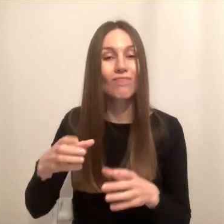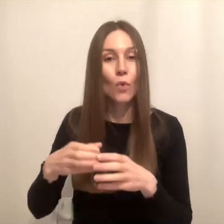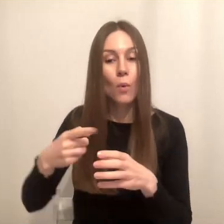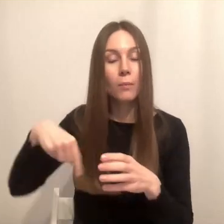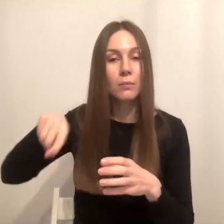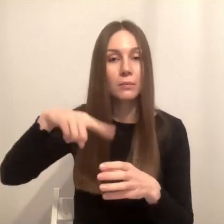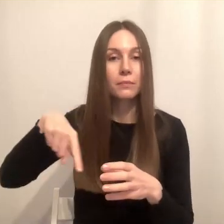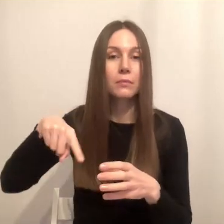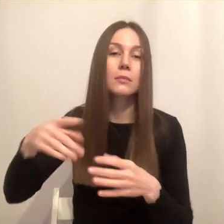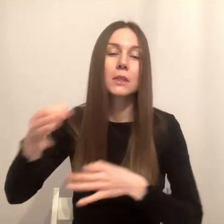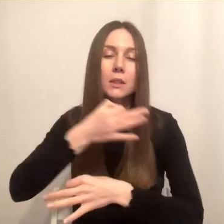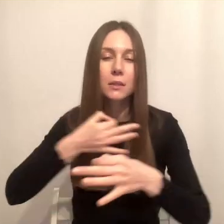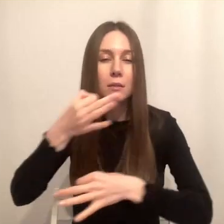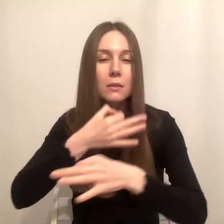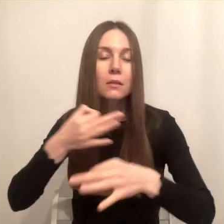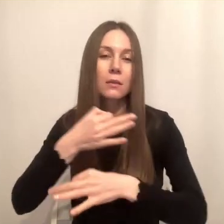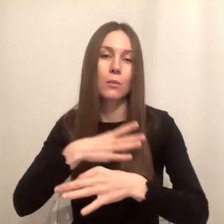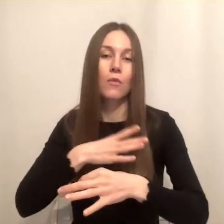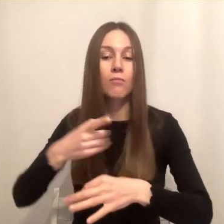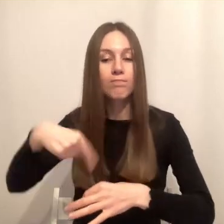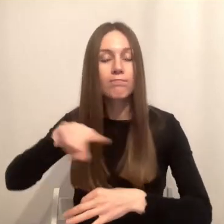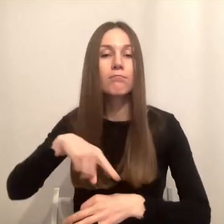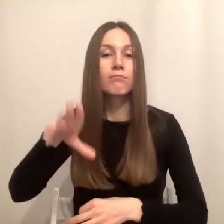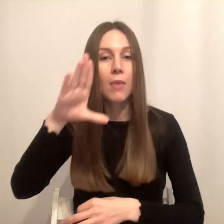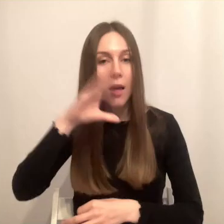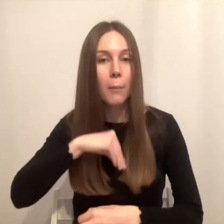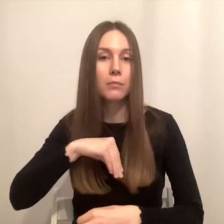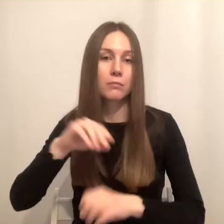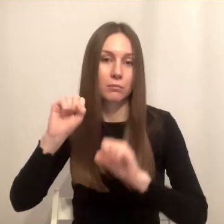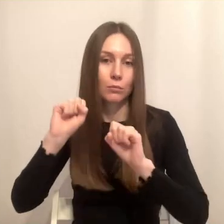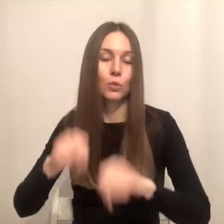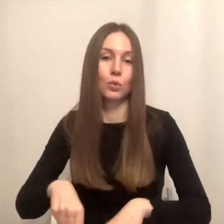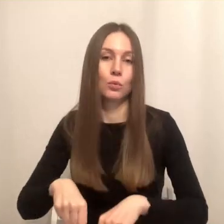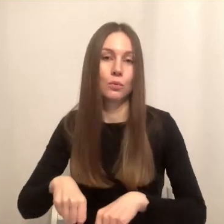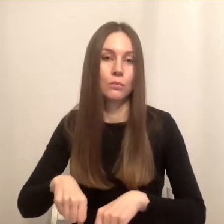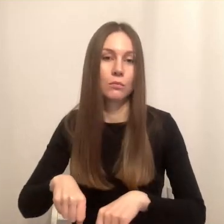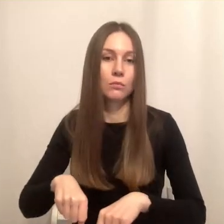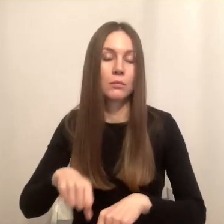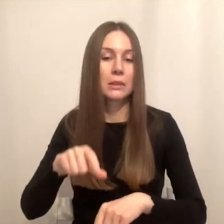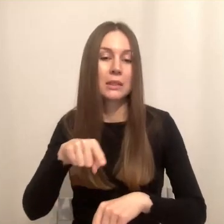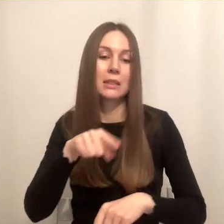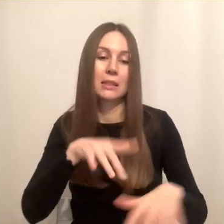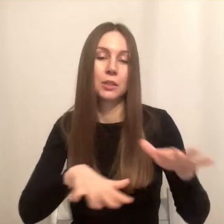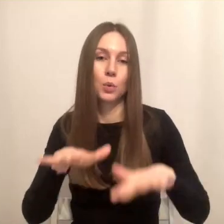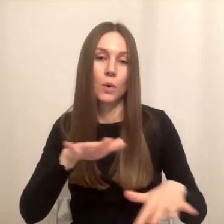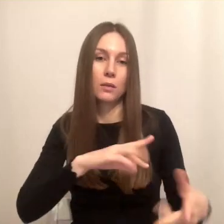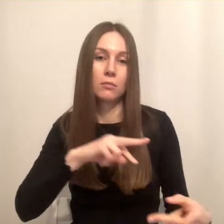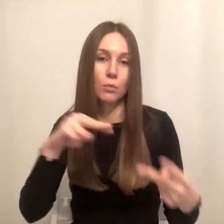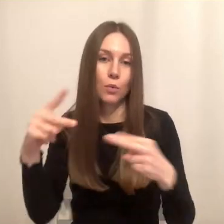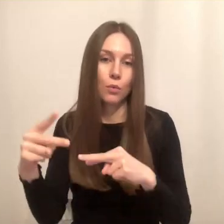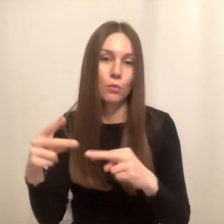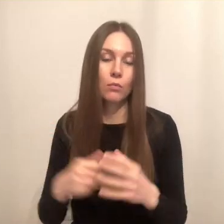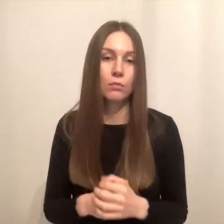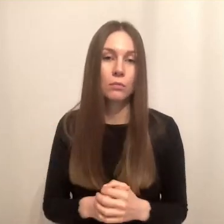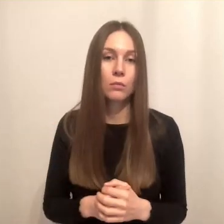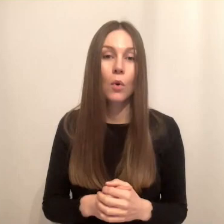apie tai diskutavom, jie tikrai galėtų, sugebėtų šitą situaciją pakeisti. O jeigu jūs čia